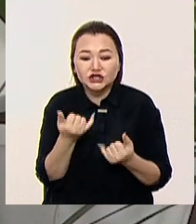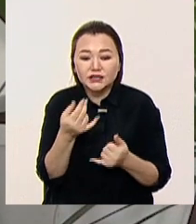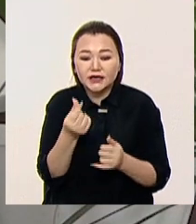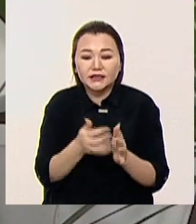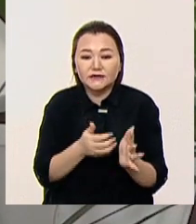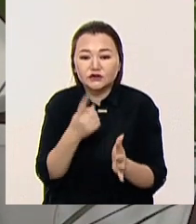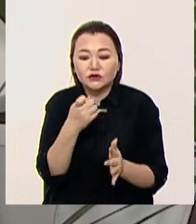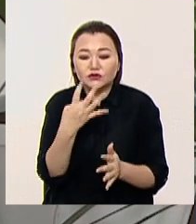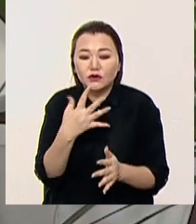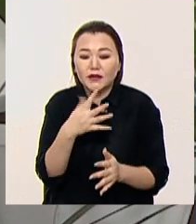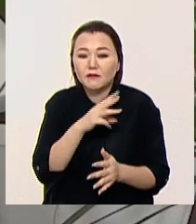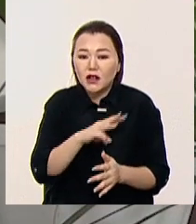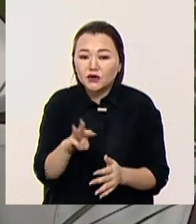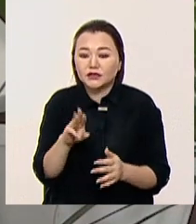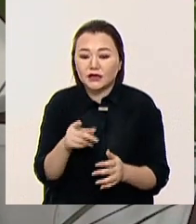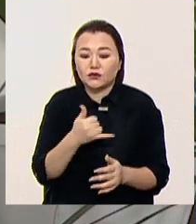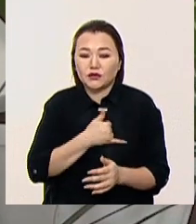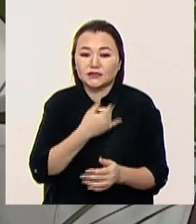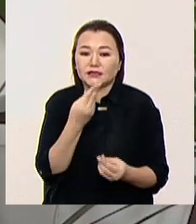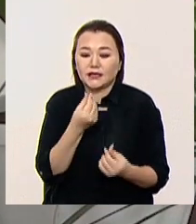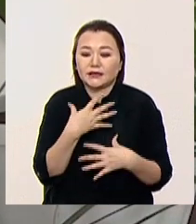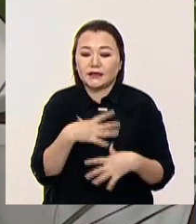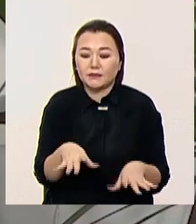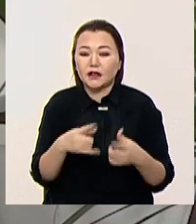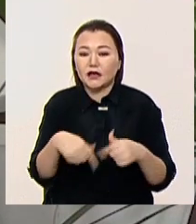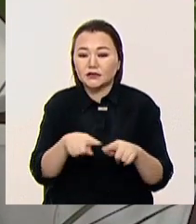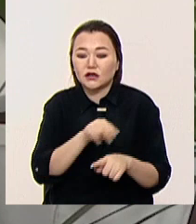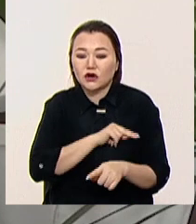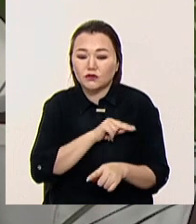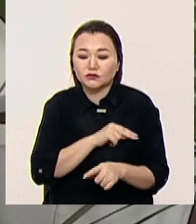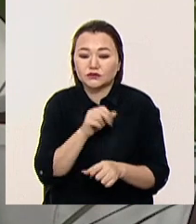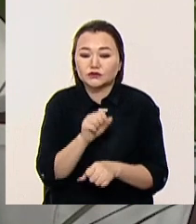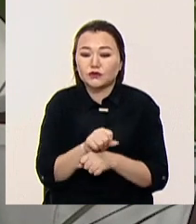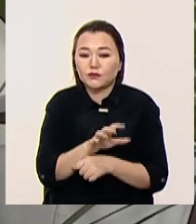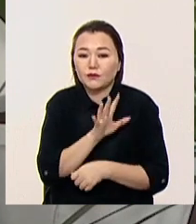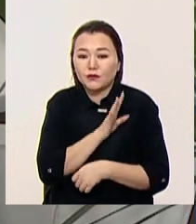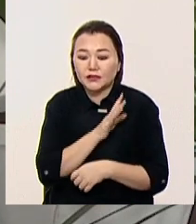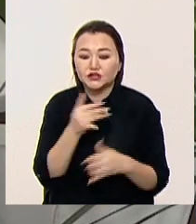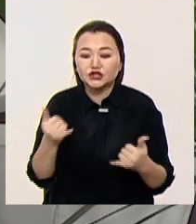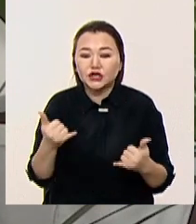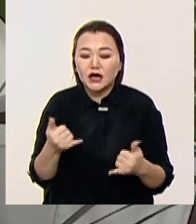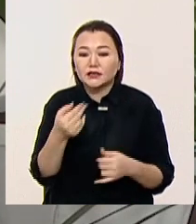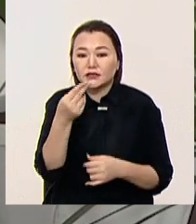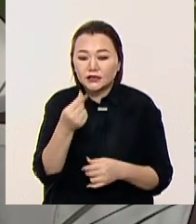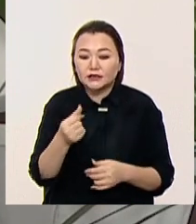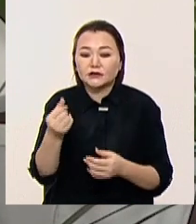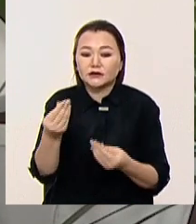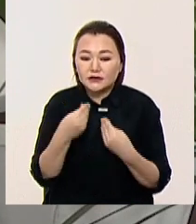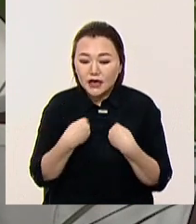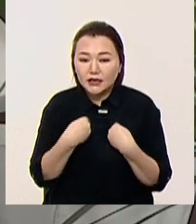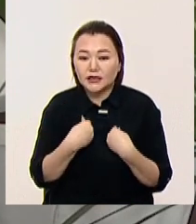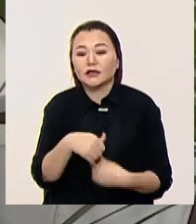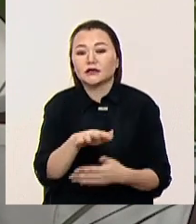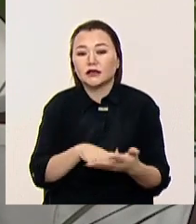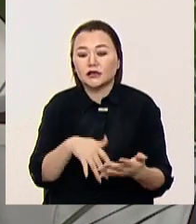ғой, 145 миллион теңге қаржымыз болмағандықтан мердігер мекеме жұмыстан тоқтатып қойды. Қазір қаржы берді, ол енді